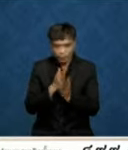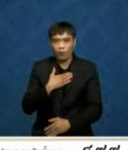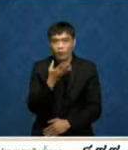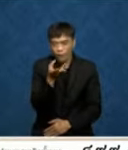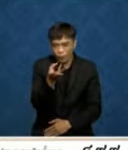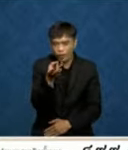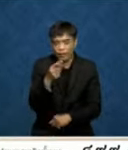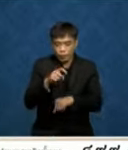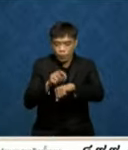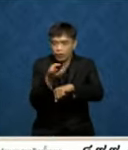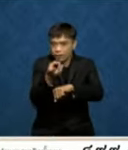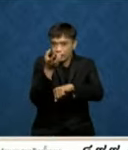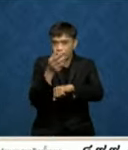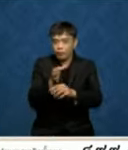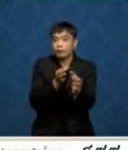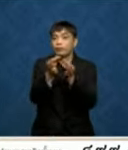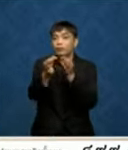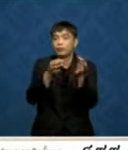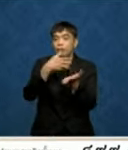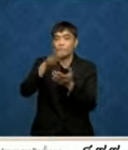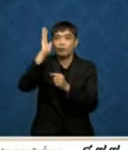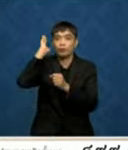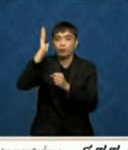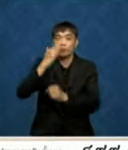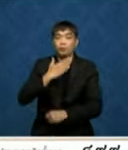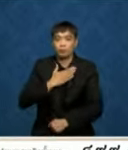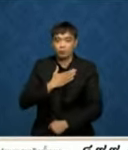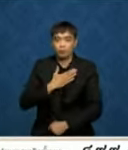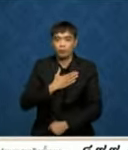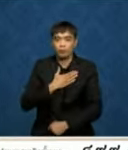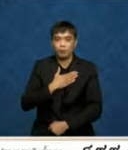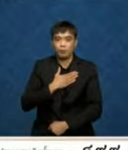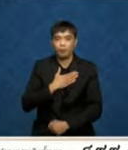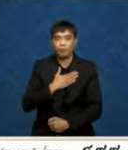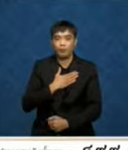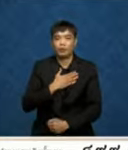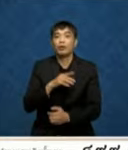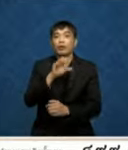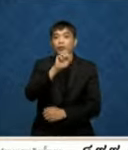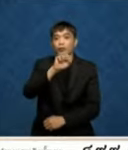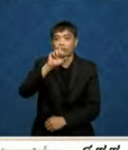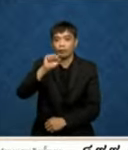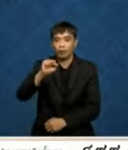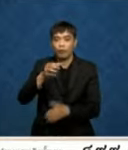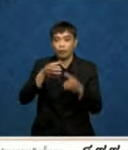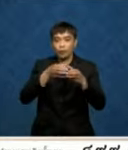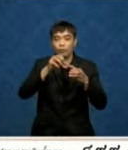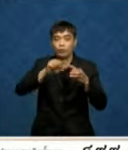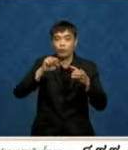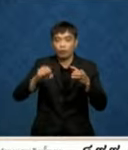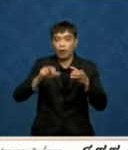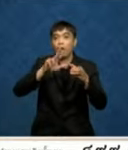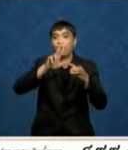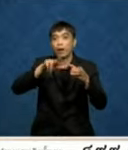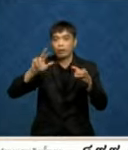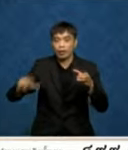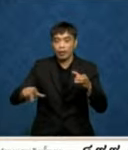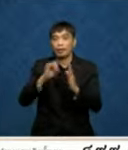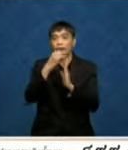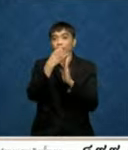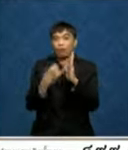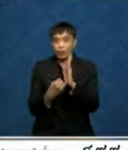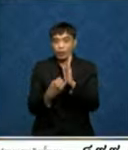ดียวครับผมชัยวัฒนาตินรัตน์ผู้แทนราษฎรพรรคเพื่อไทยจากจังหวัดมหาสารคาม ครับเช่